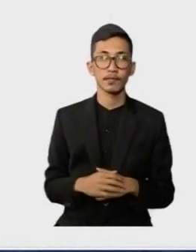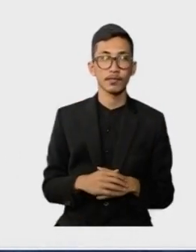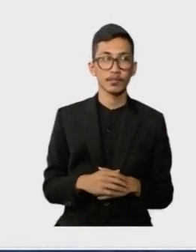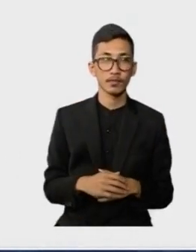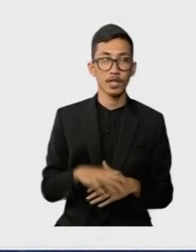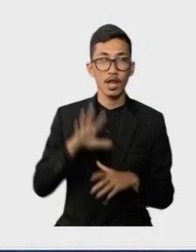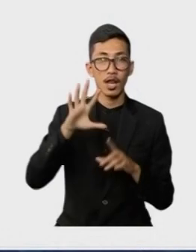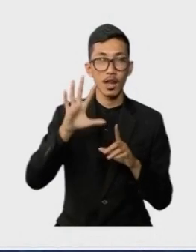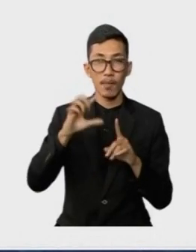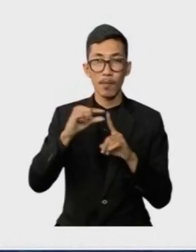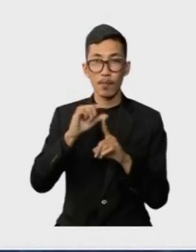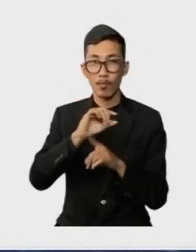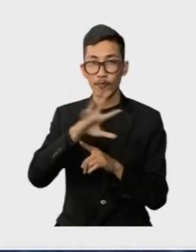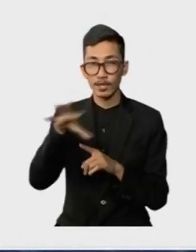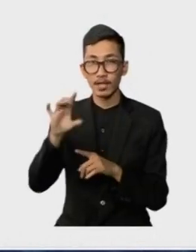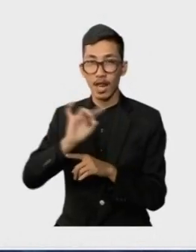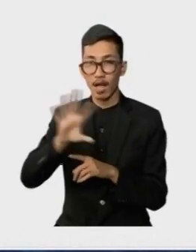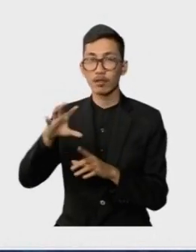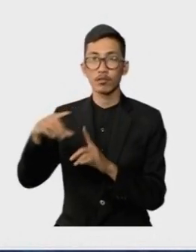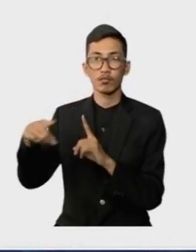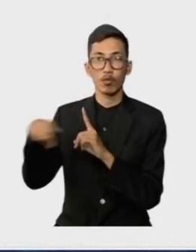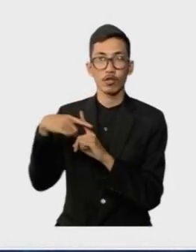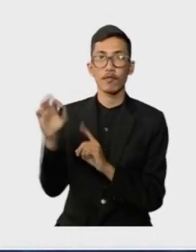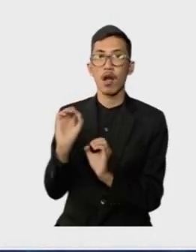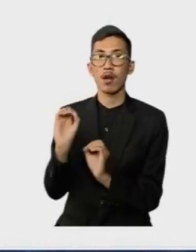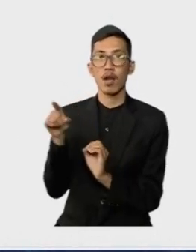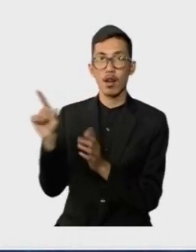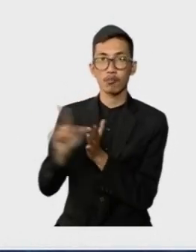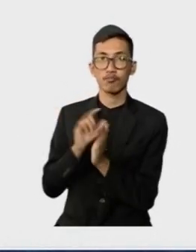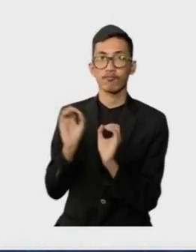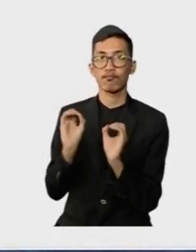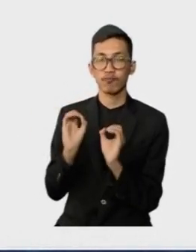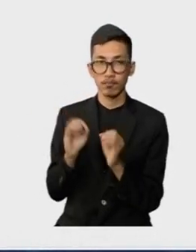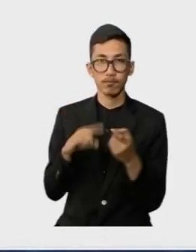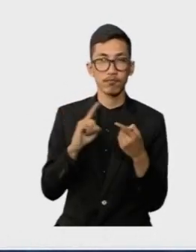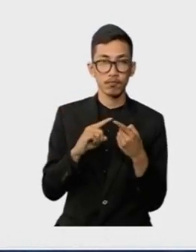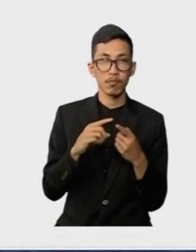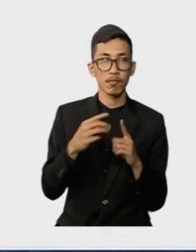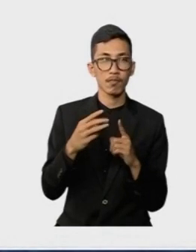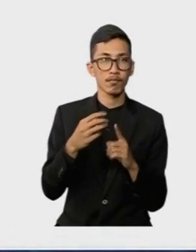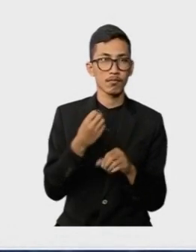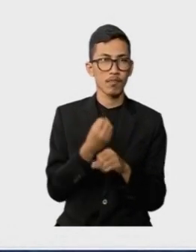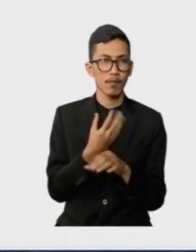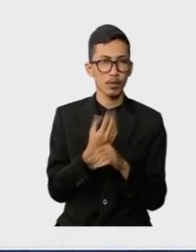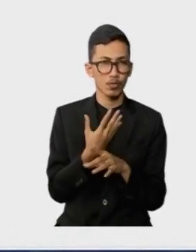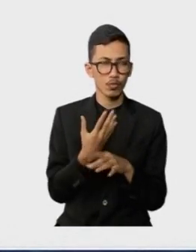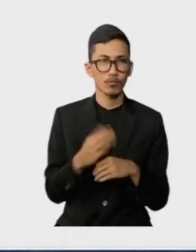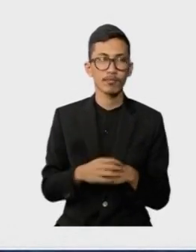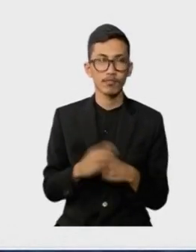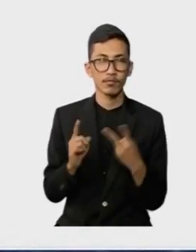lima provinsi melaporkan tidak ada penambahan kasus baru sama sekali diantaranya adalah Bangka Belitung